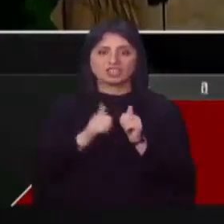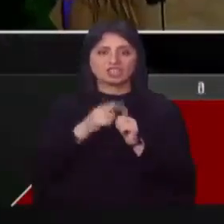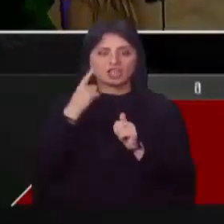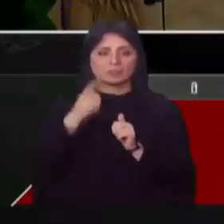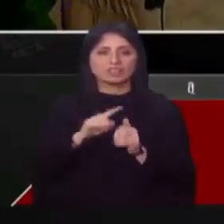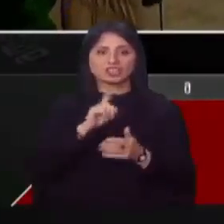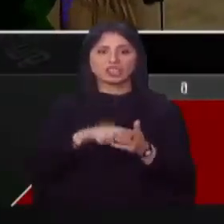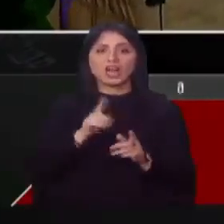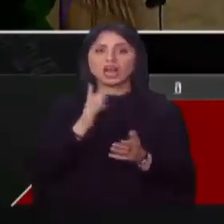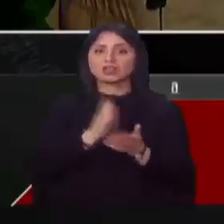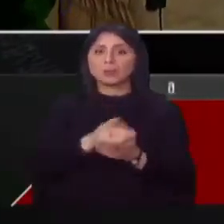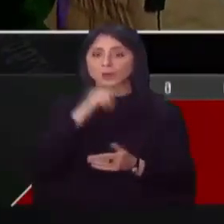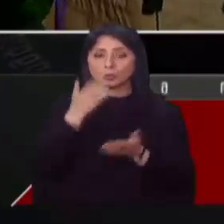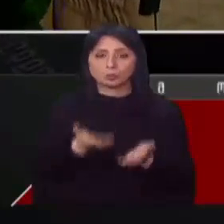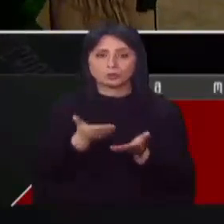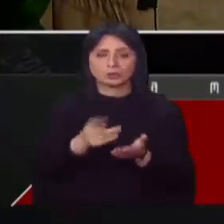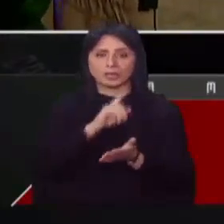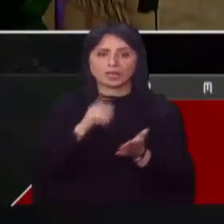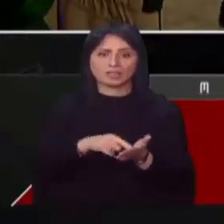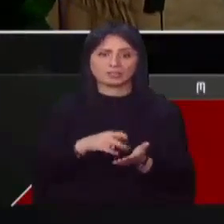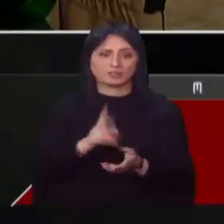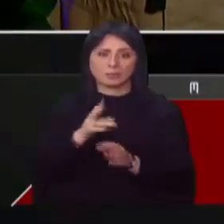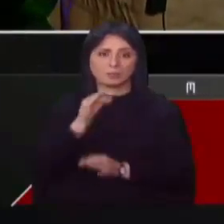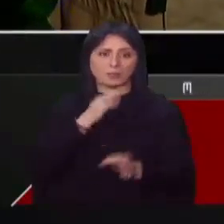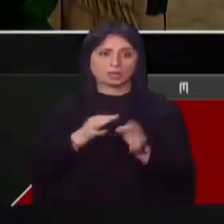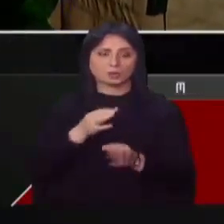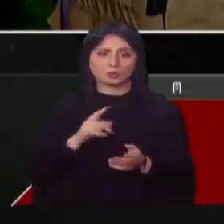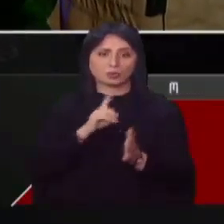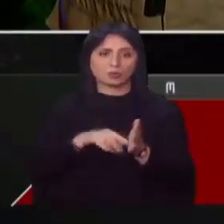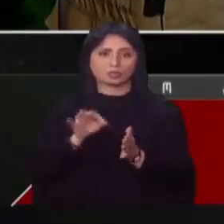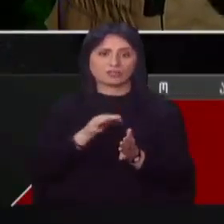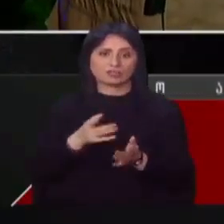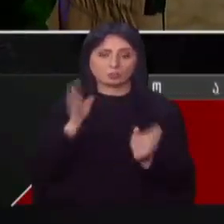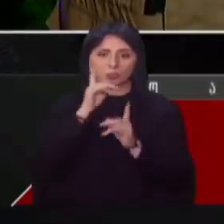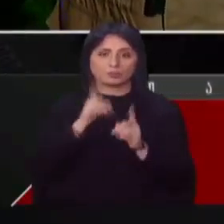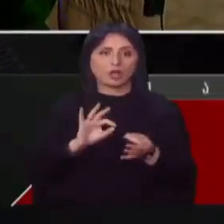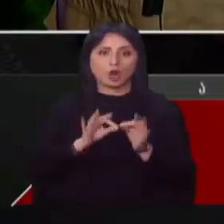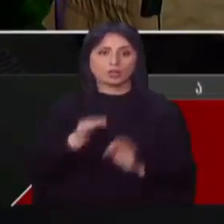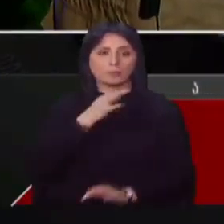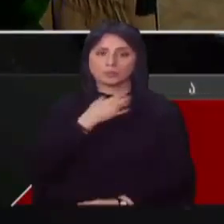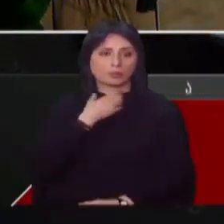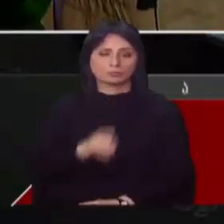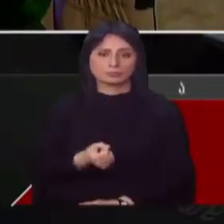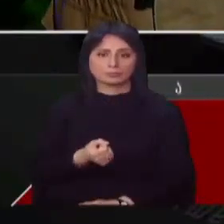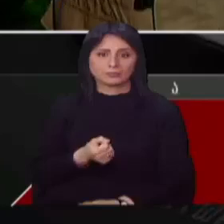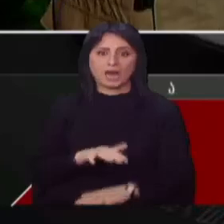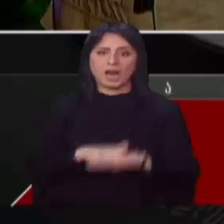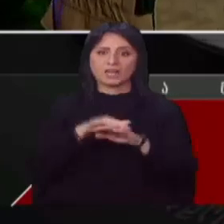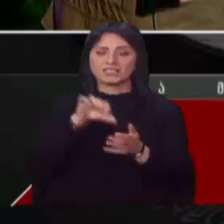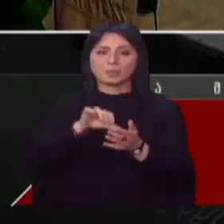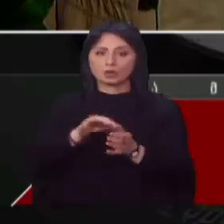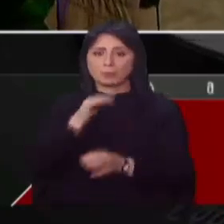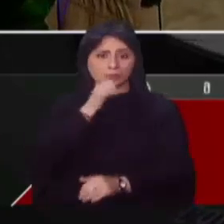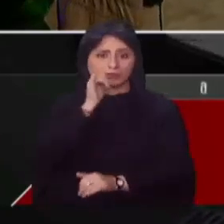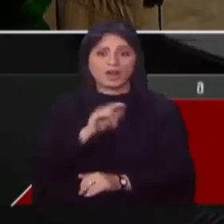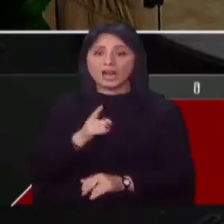ისმოდა შეკითხვა, რატომ არის აღნიშნული კანონპროექტი რუსული. თუმცა ამ კითხვასთან დაკავშირებით ბუნებრივია კონკრეტული პასუხი არც აქციის